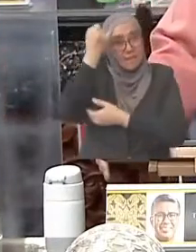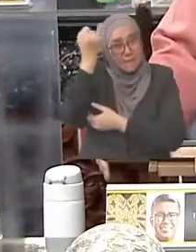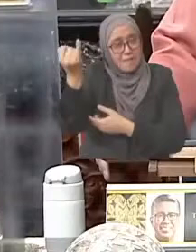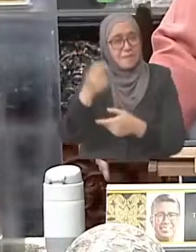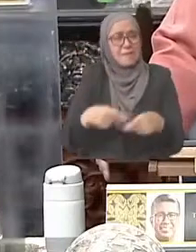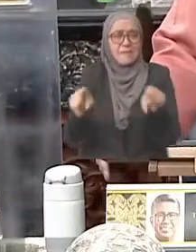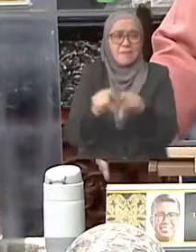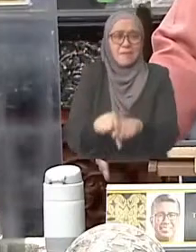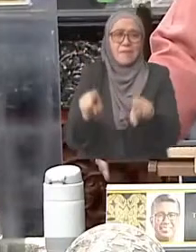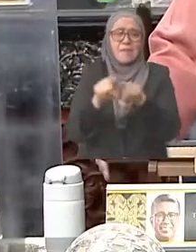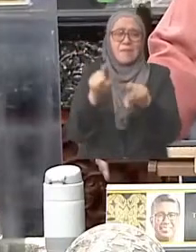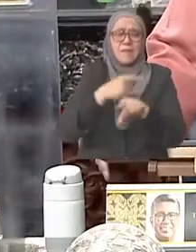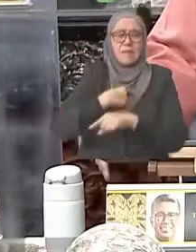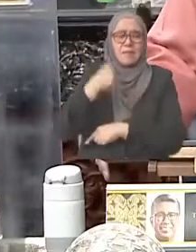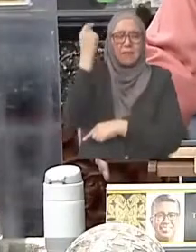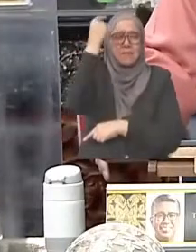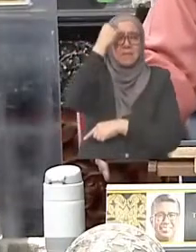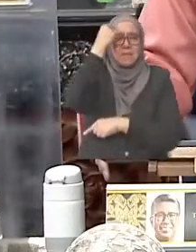kemaslahatan